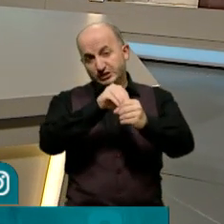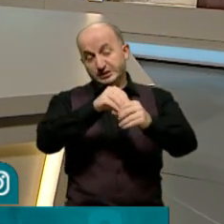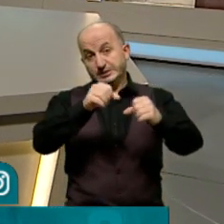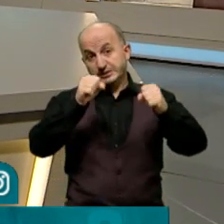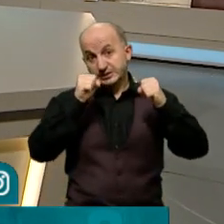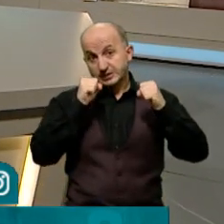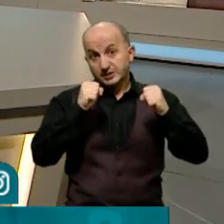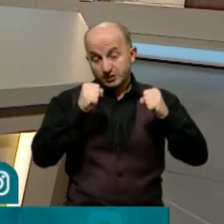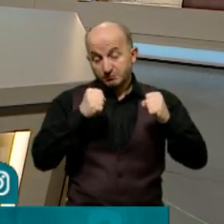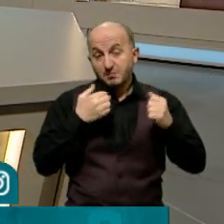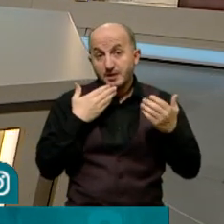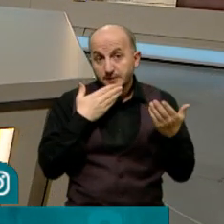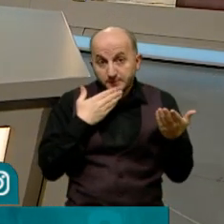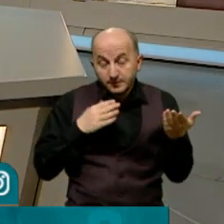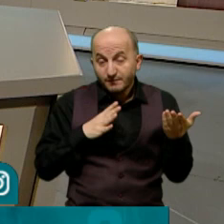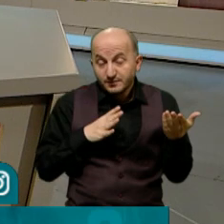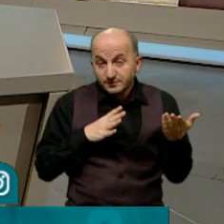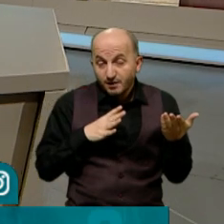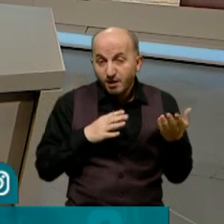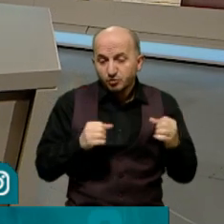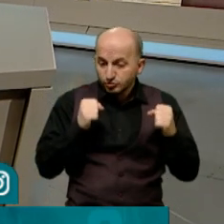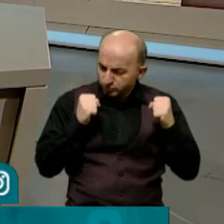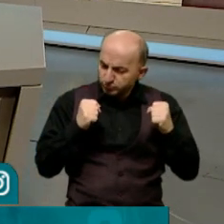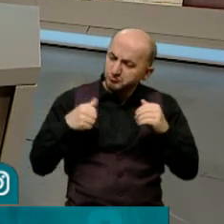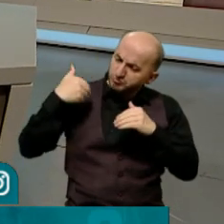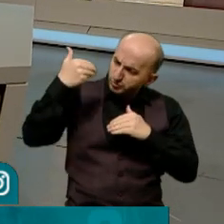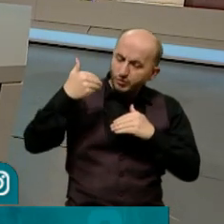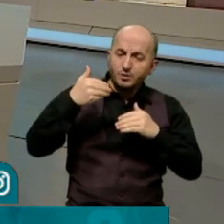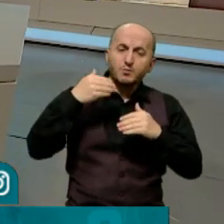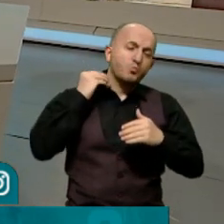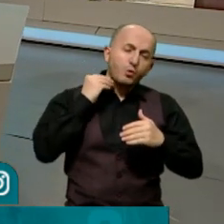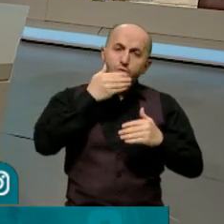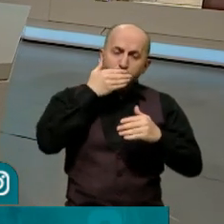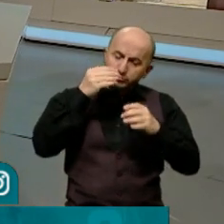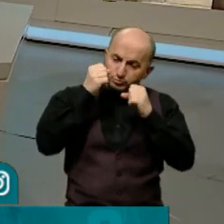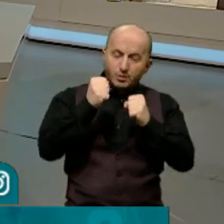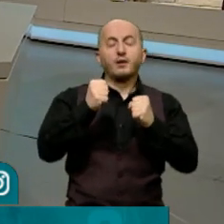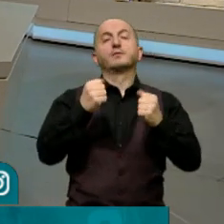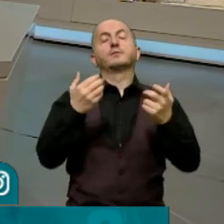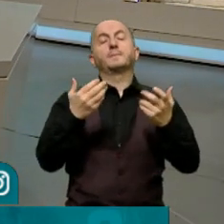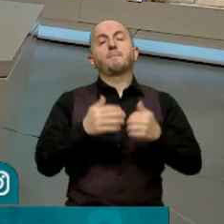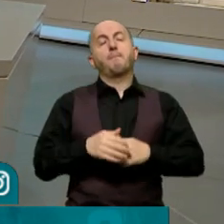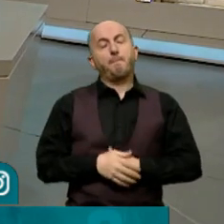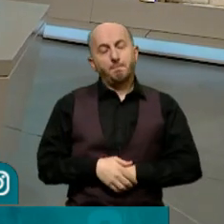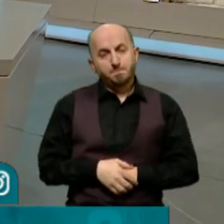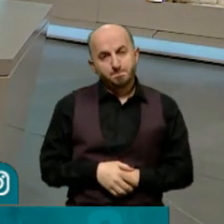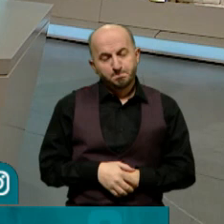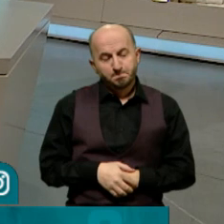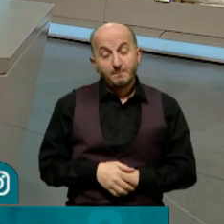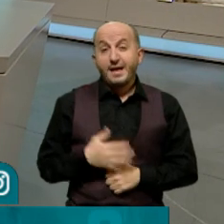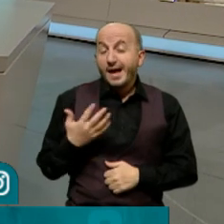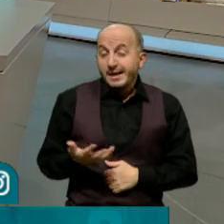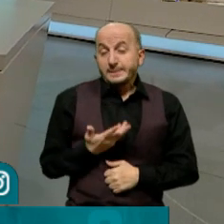iyileşme imkanı varsa, iyileştiği zaman bu oruçlarını tutamadı, Ramazan'da tutamadı, oruçlarını kaza eder.